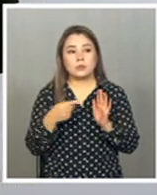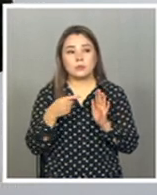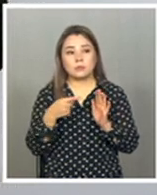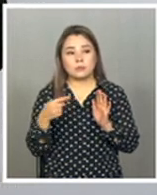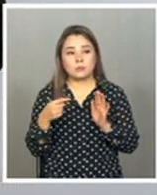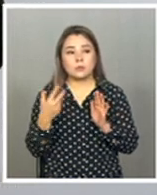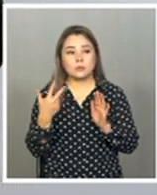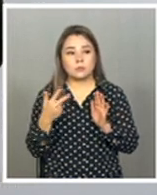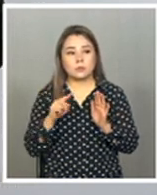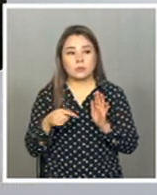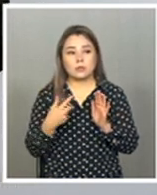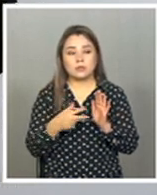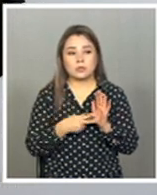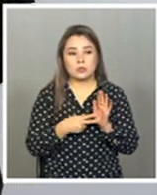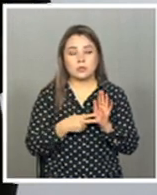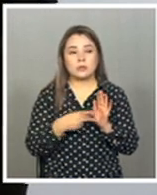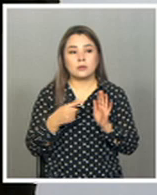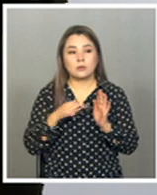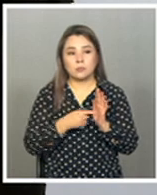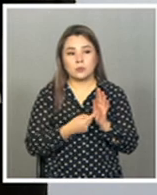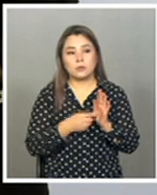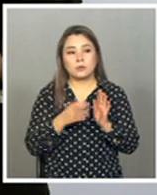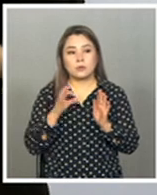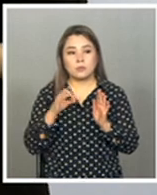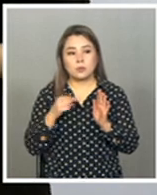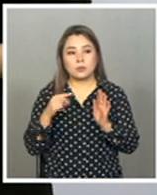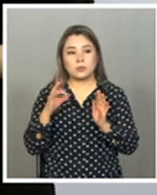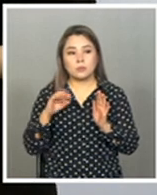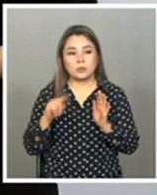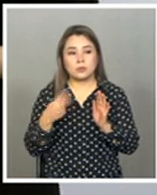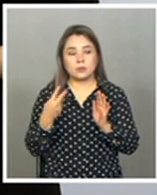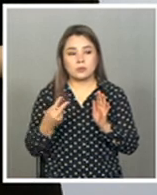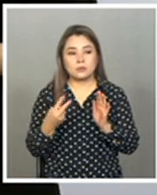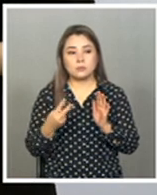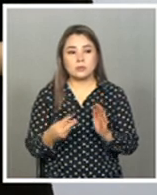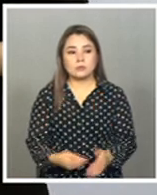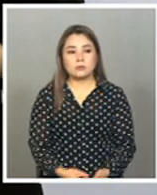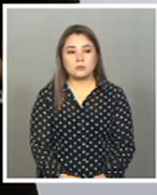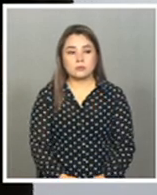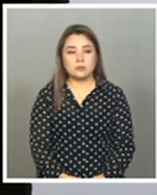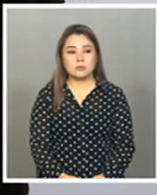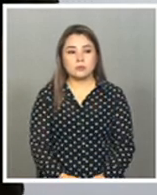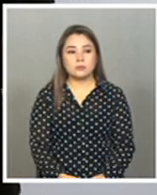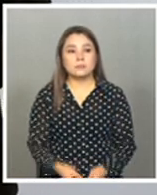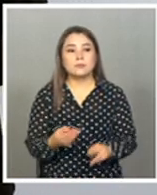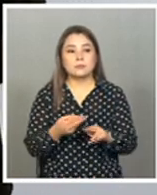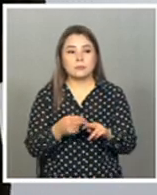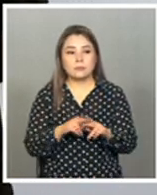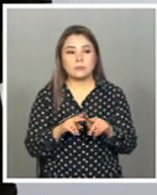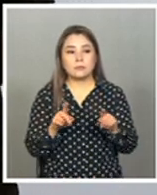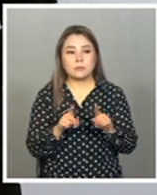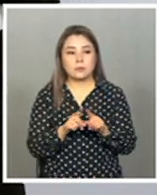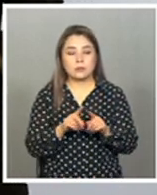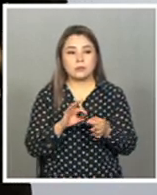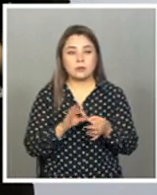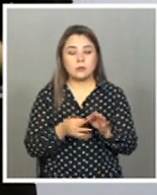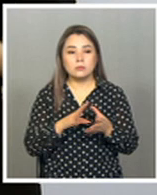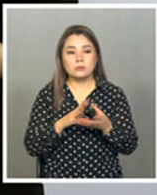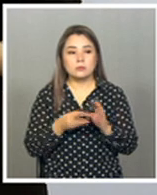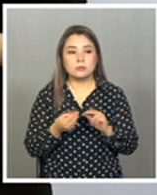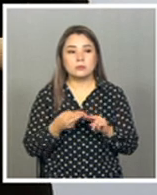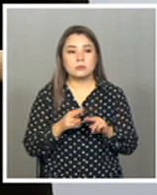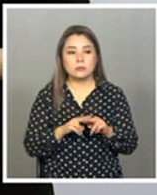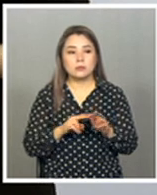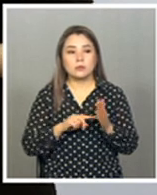азайту 3.17 көбейту минус 0.12. Бұл жерде де алдыңғы өрнектегідей ортақ